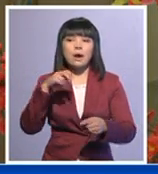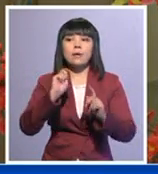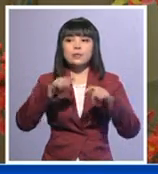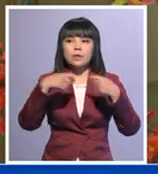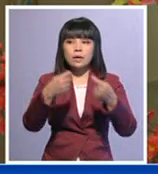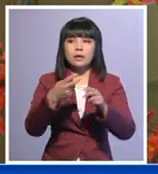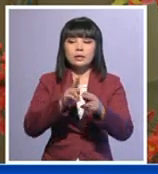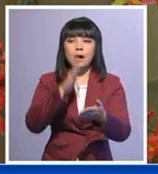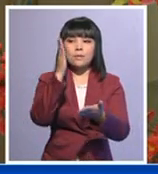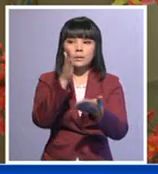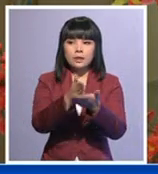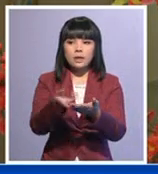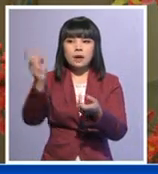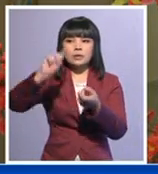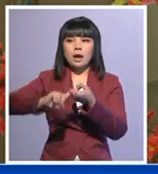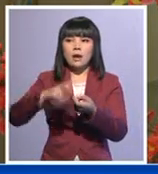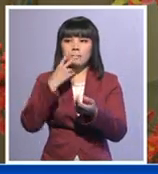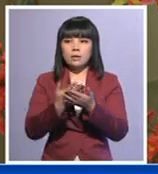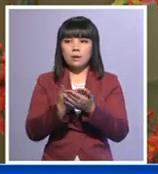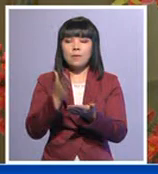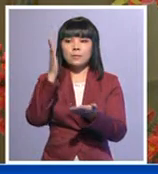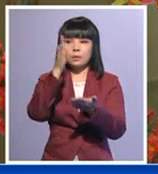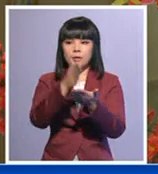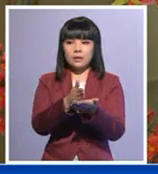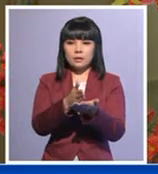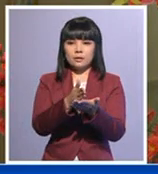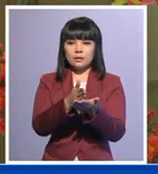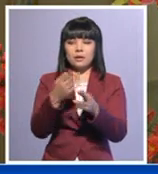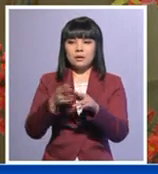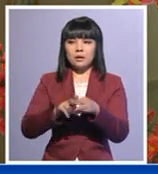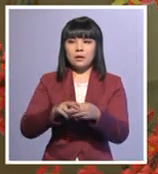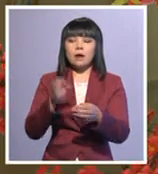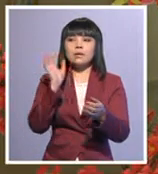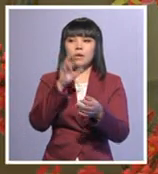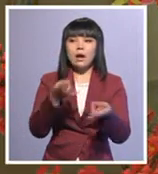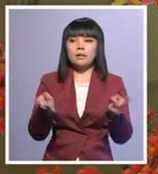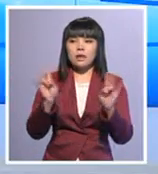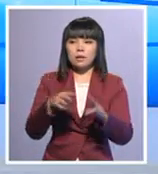тікелей өзінің таңдауы, тікелей өзінің жаңағы қолтаңбасын қалдырған.